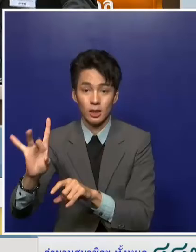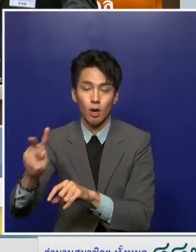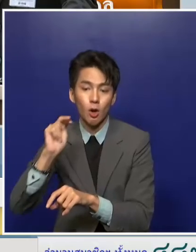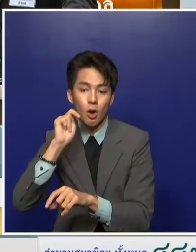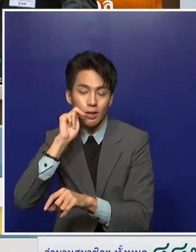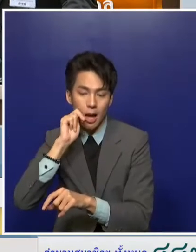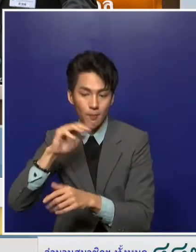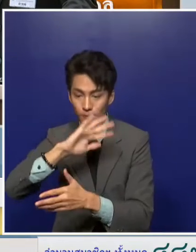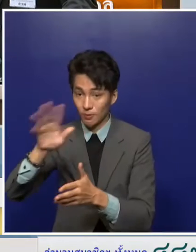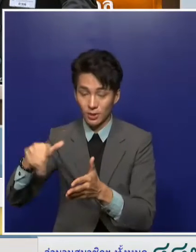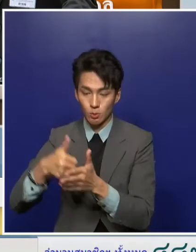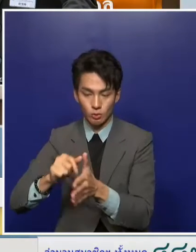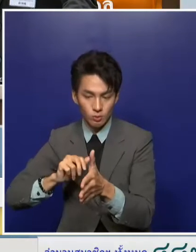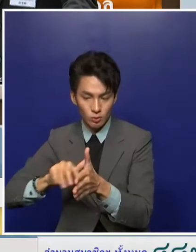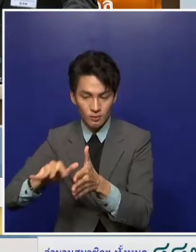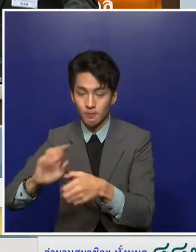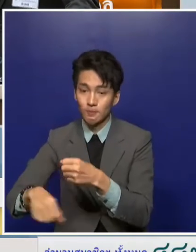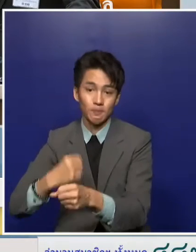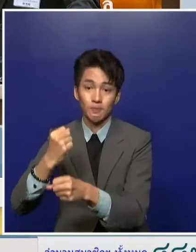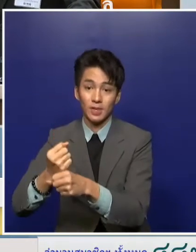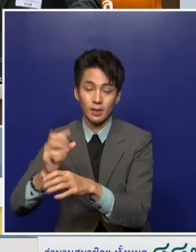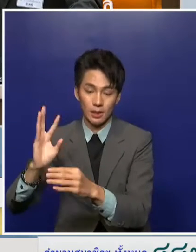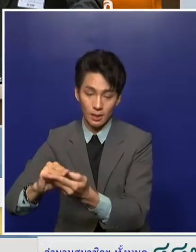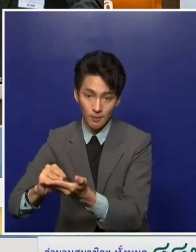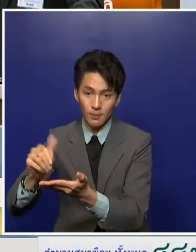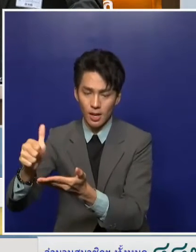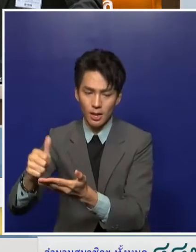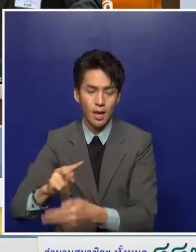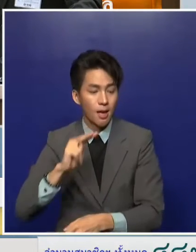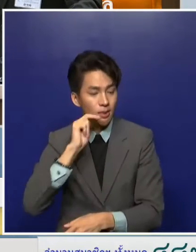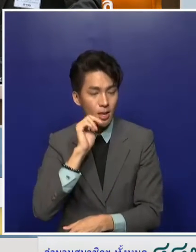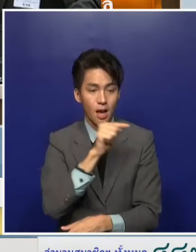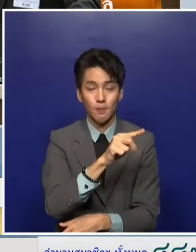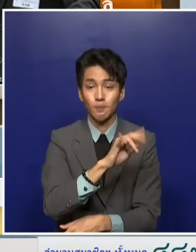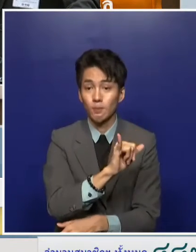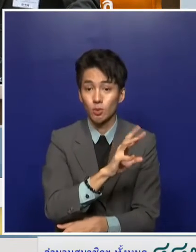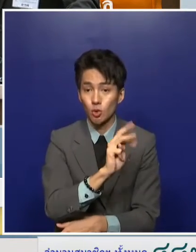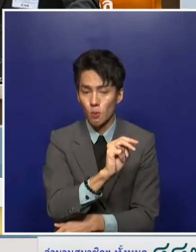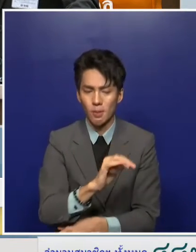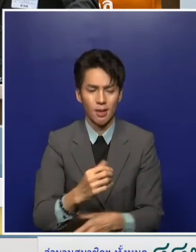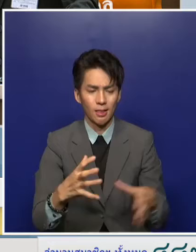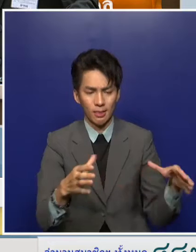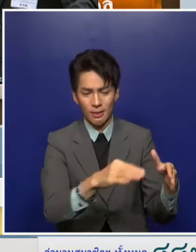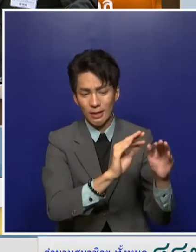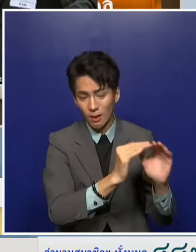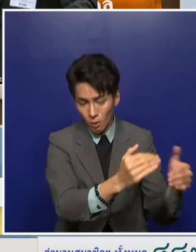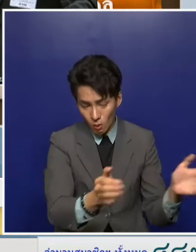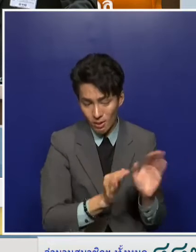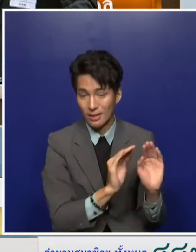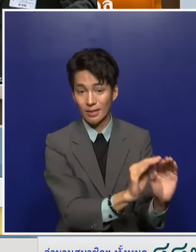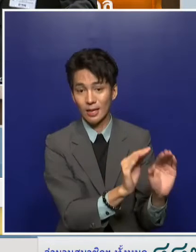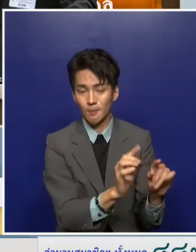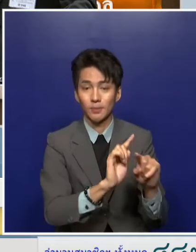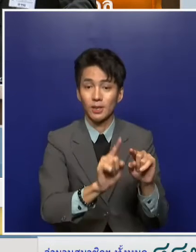ท่าในลุ่มน้ำทั้งปีกับแม่น้ำยมที่ไม่มีแหล่งกักเก็บน้ำขนาดใหญ่เลยมีความสามารถในการจัดเก็บ